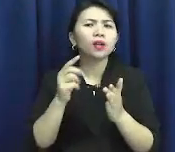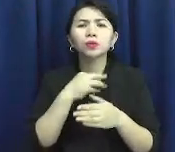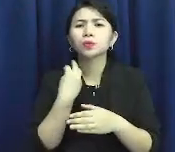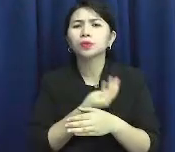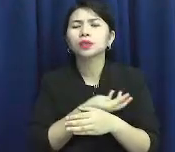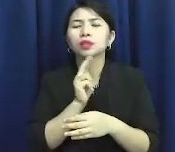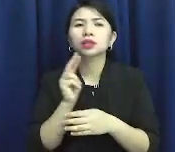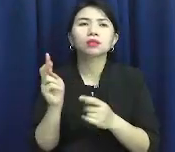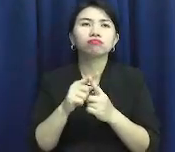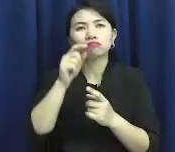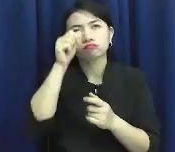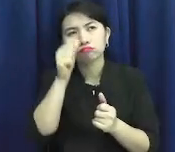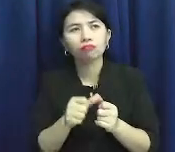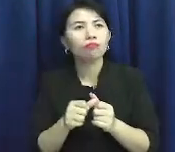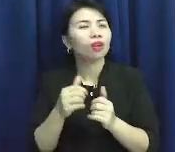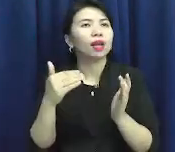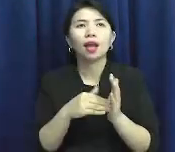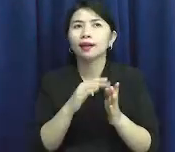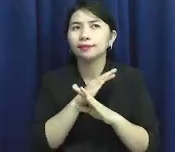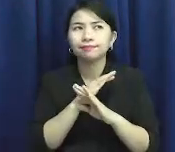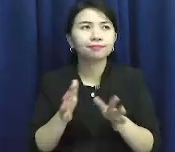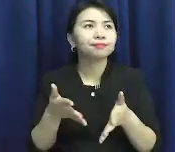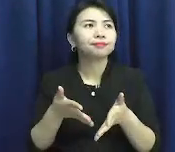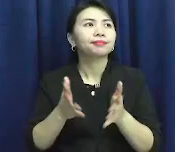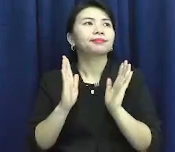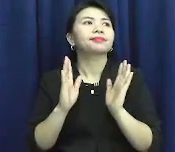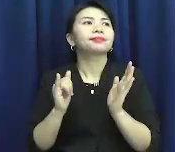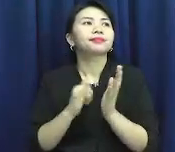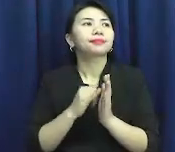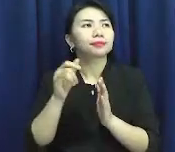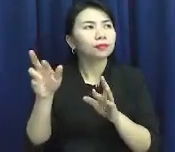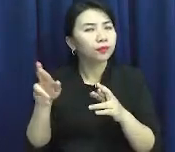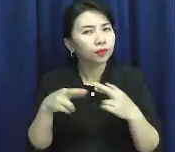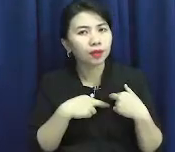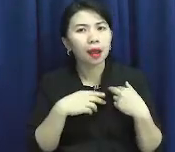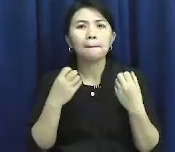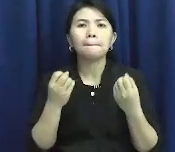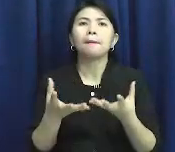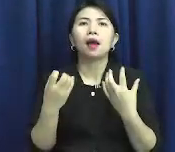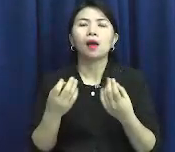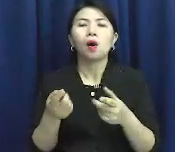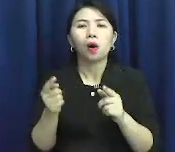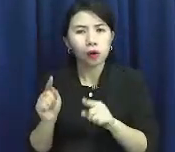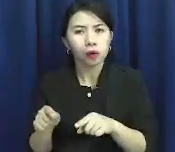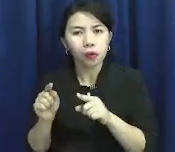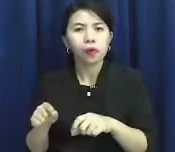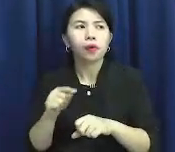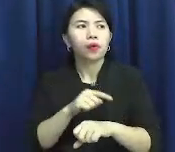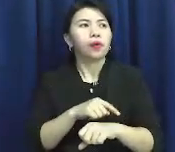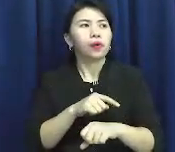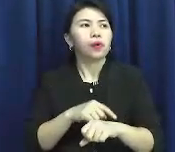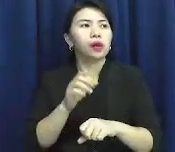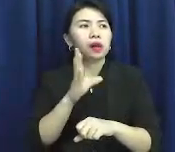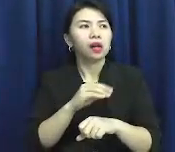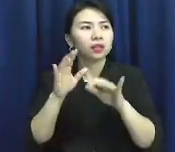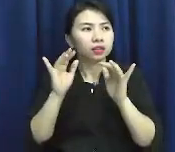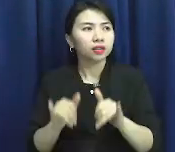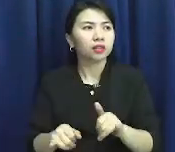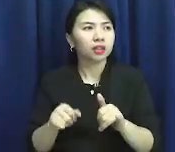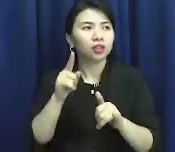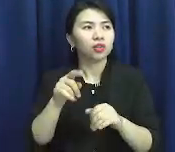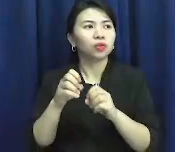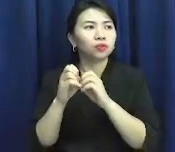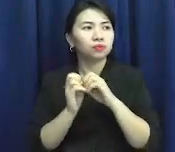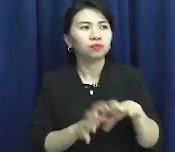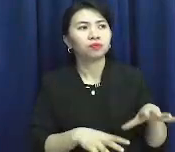people. Huwag ninyo hahayaan na makatanggap kayo ng sobra-sobra ngayong season na ito and yet mawawala sa